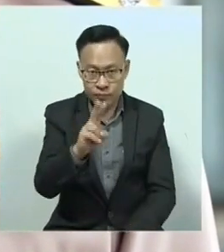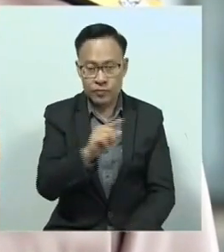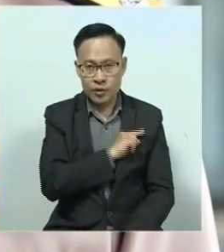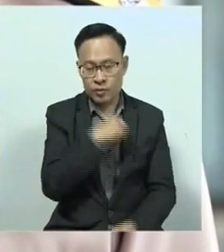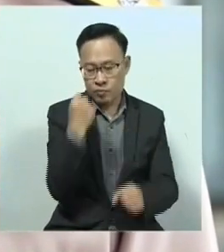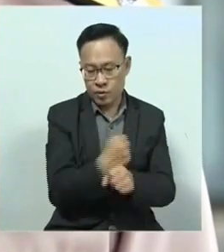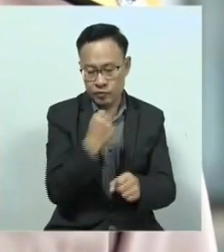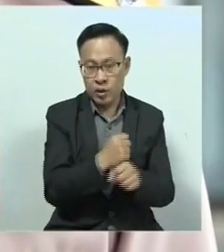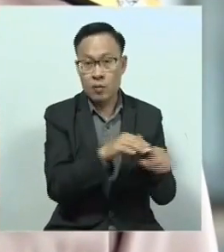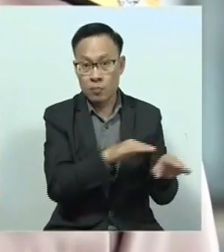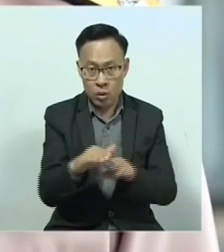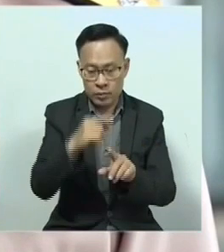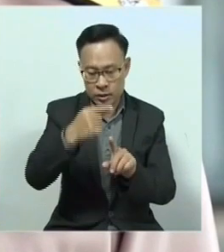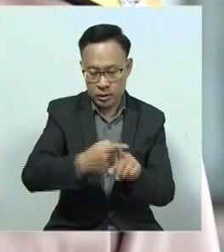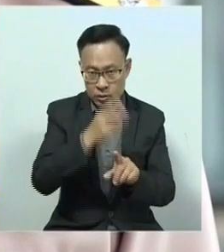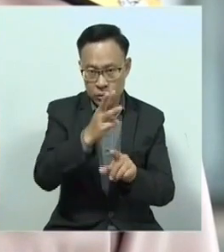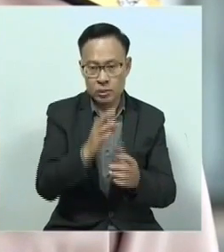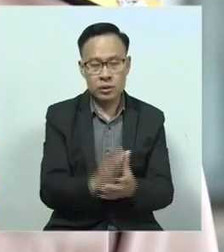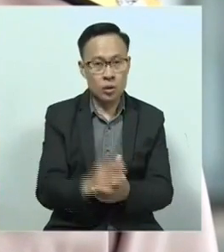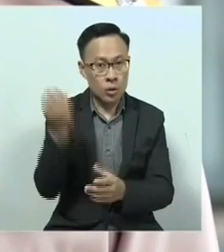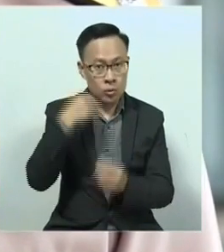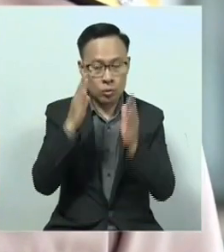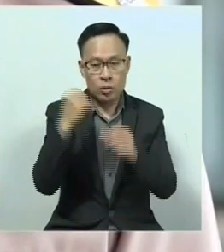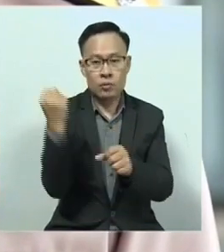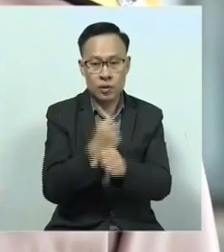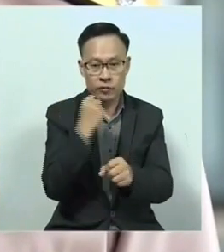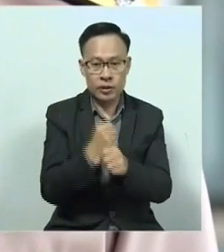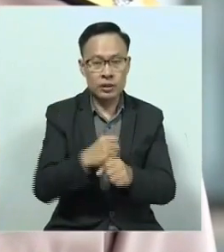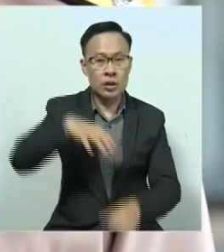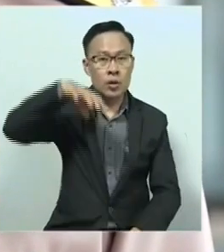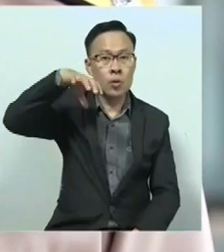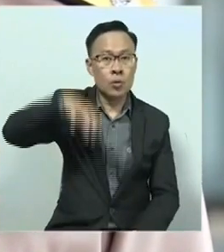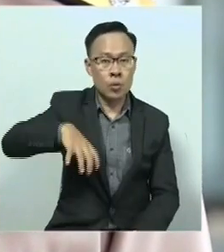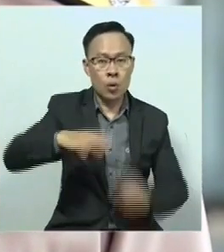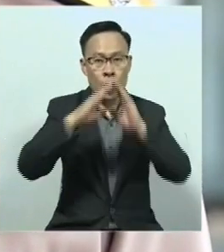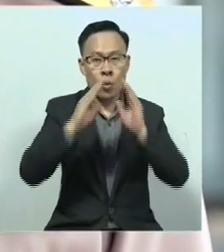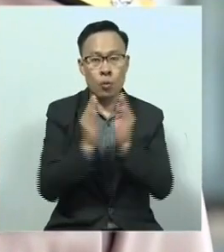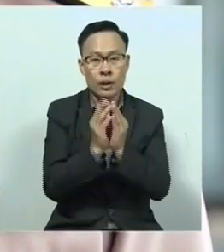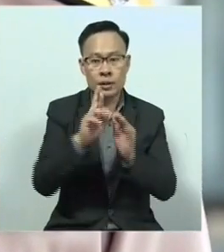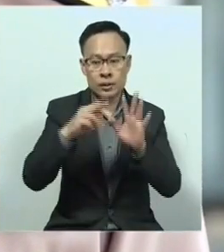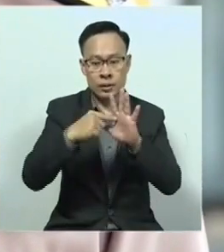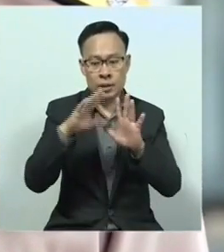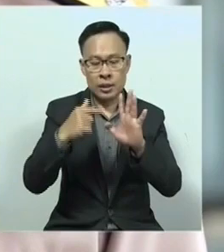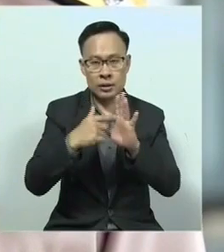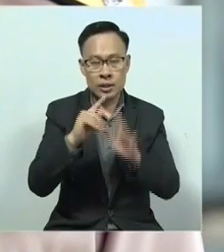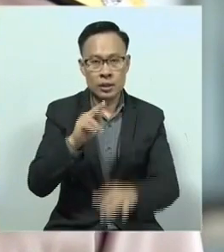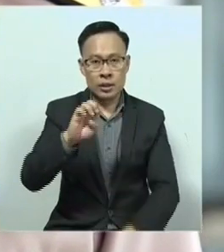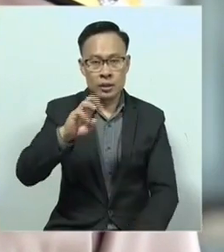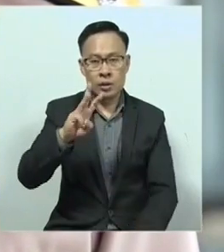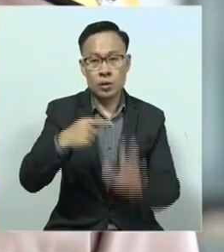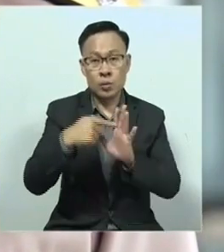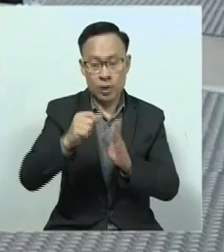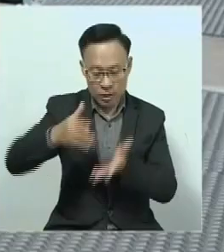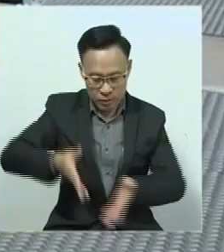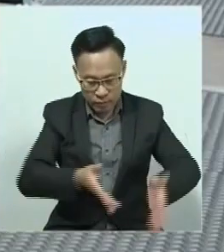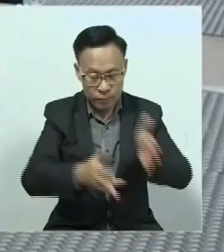ซ้อมร่วมกันก็จะซ้อมที่หน้าวัดราชาครับพระราชาธิวาสเนี่ยครับในแม่น้ำเจ้าพระยา